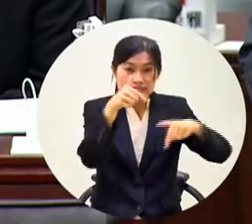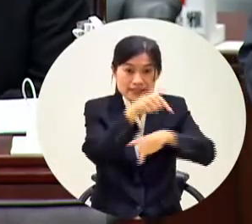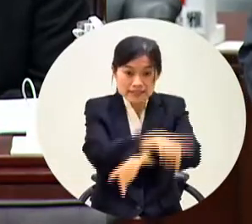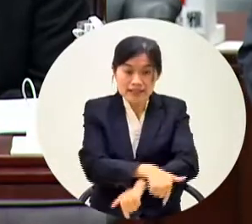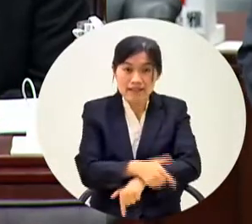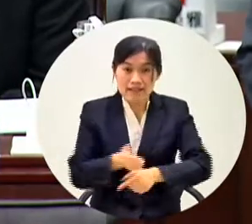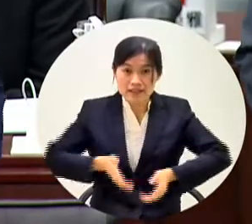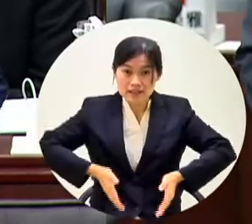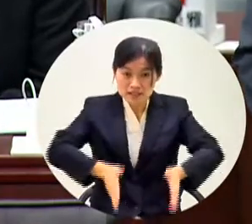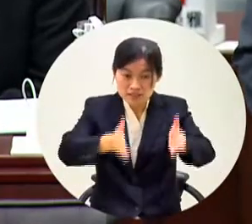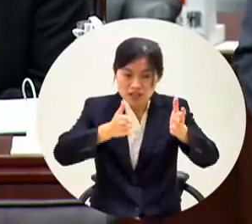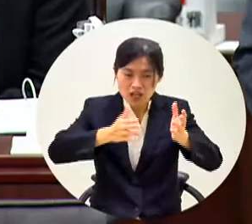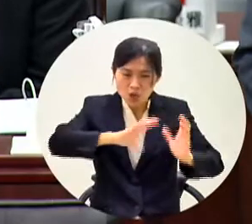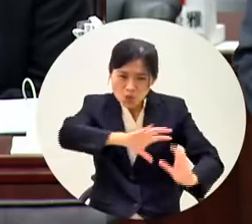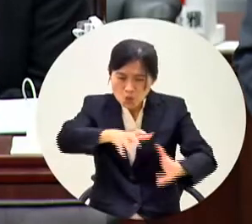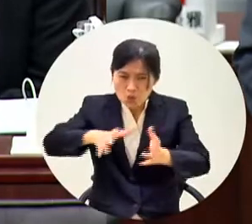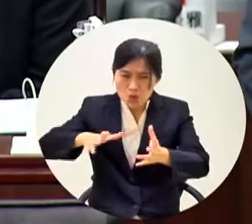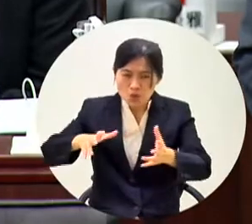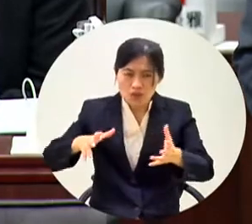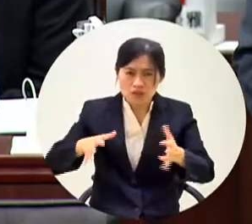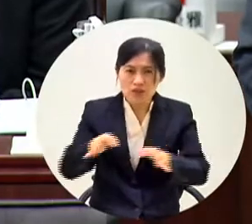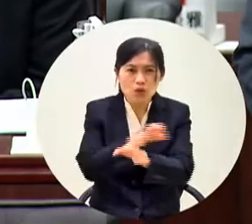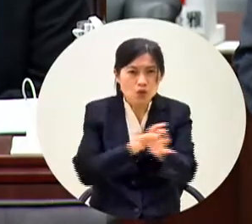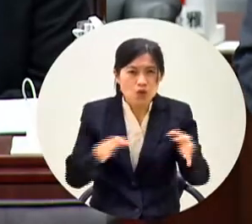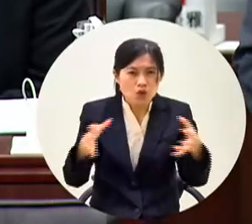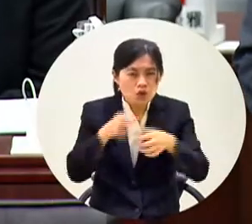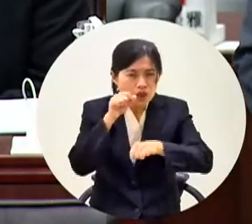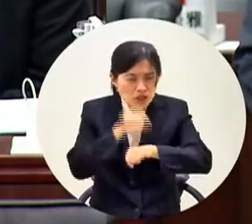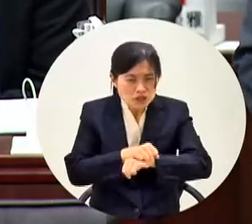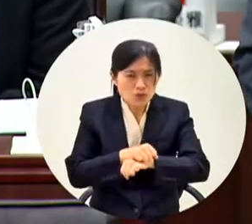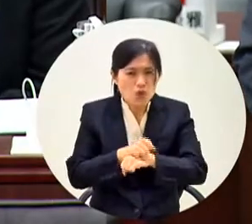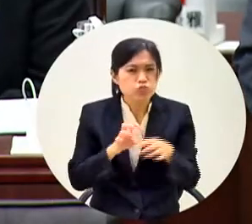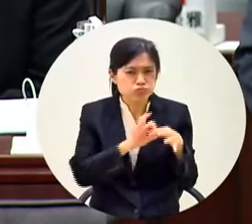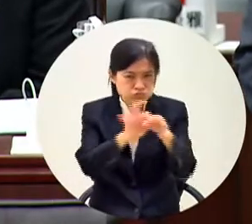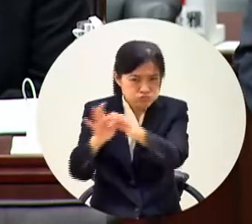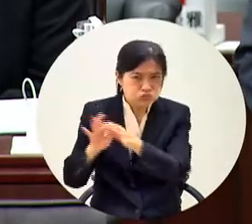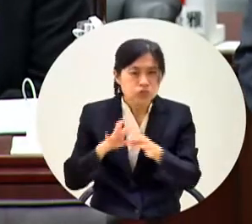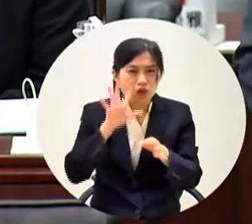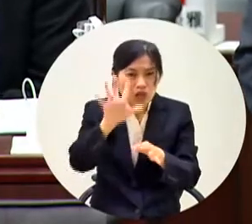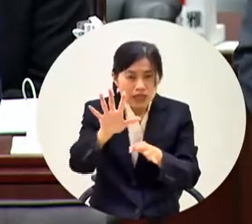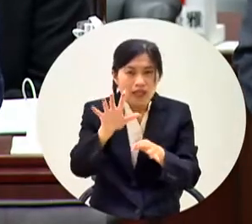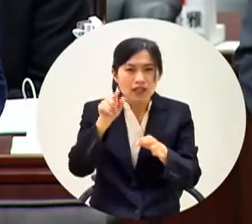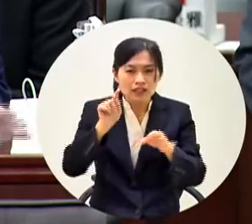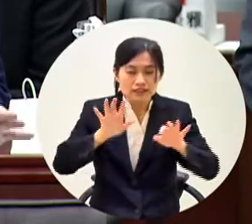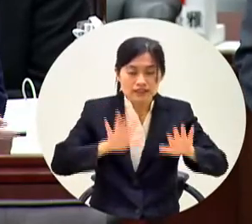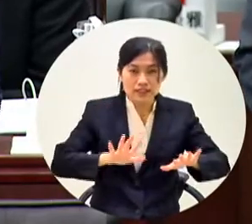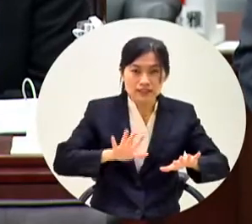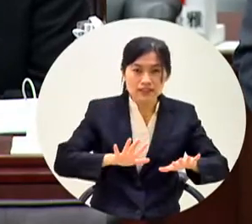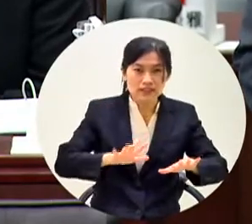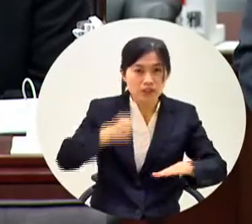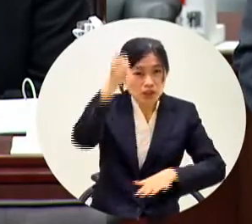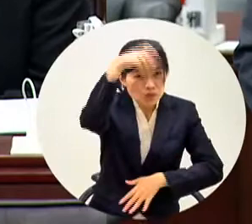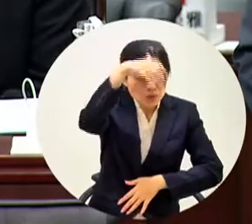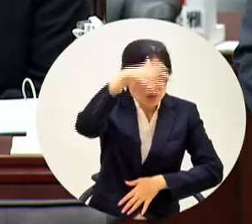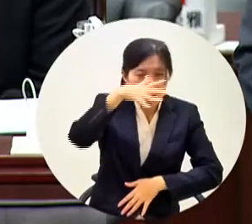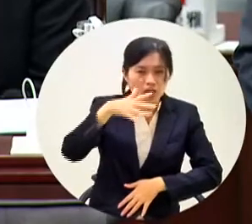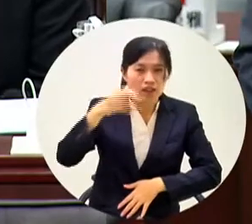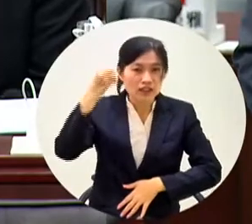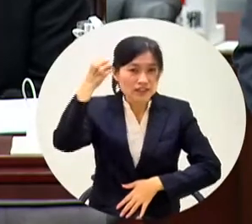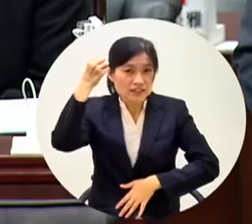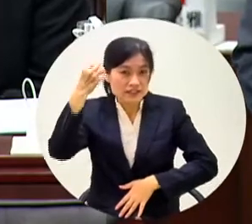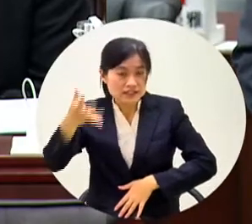贸易合作啊。所以我相信在未来，不管是现任的川普总统跟未